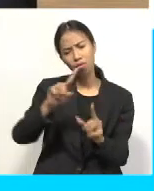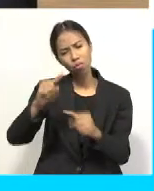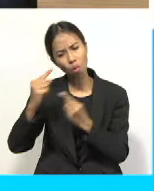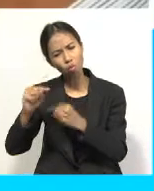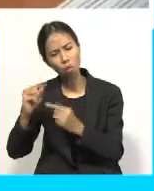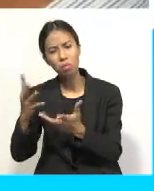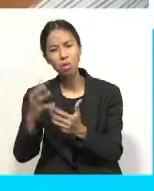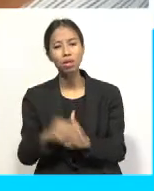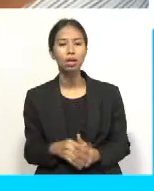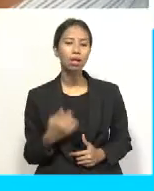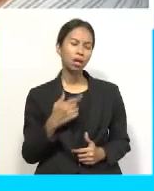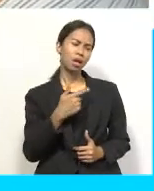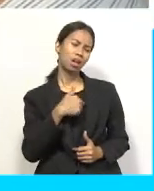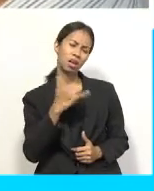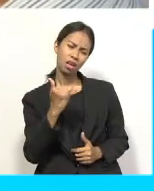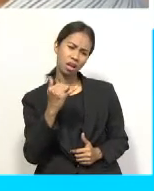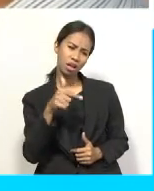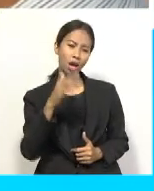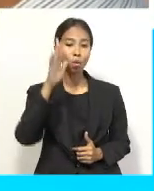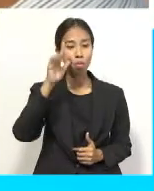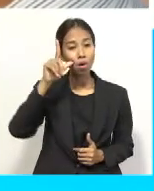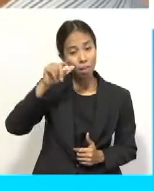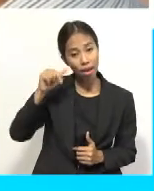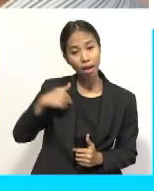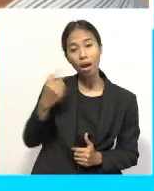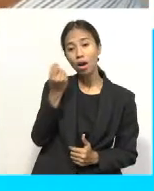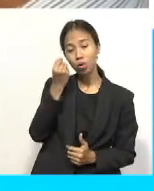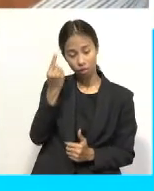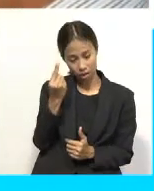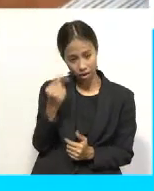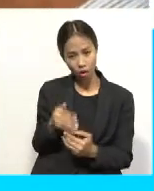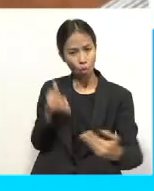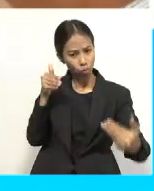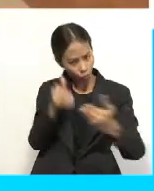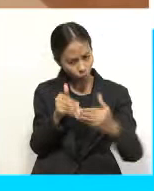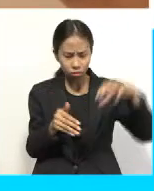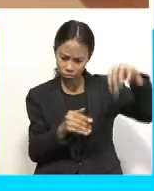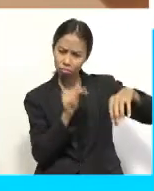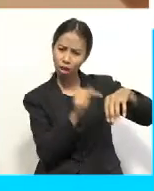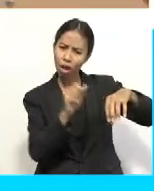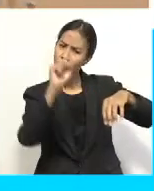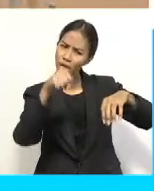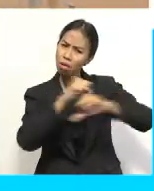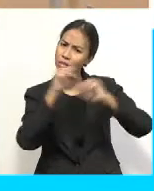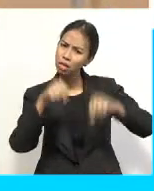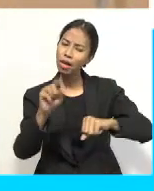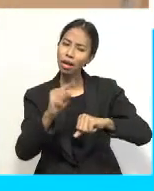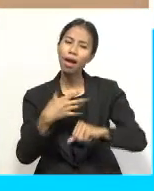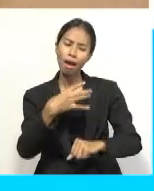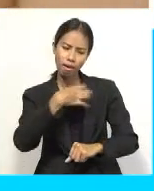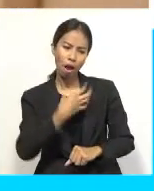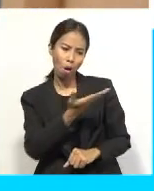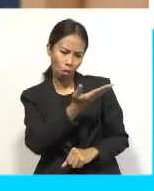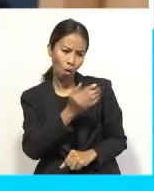เองเขาก็เลยไม่แน่ใจว่าสิ่งที่ผู้ปกครองเข้าใจหรือสิ่งที่ทางเจ้าหน้าที่เข้าใจเนี่ยมันเป็นในทิศทางเดียวกันหรือเปล่าอันนี้ก็คือเป็นข้อเสนอที่เขาอยากให้ทางทปอเ